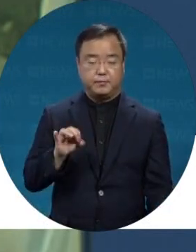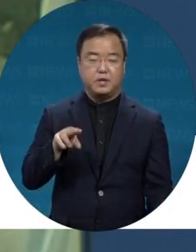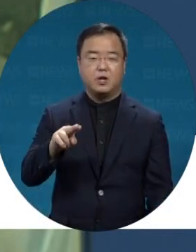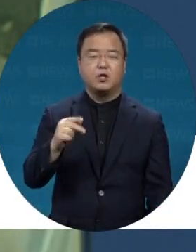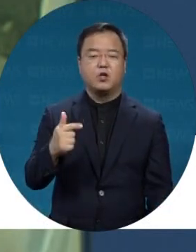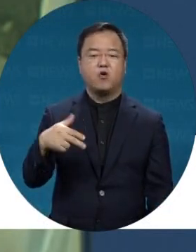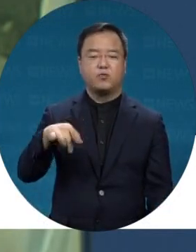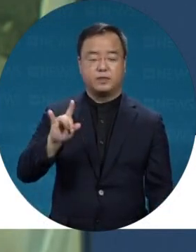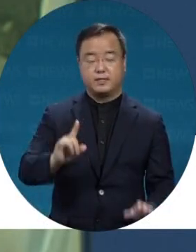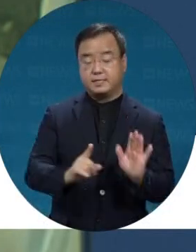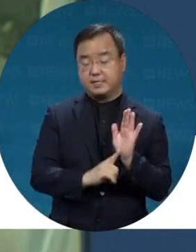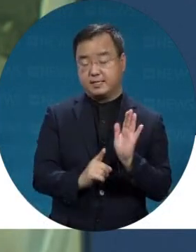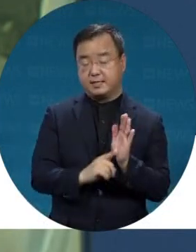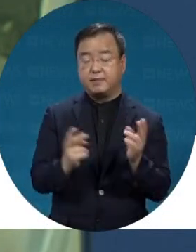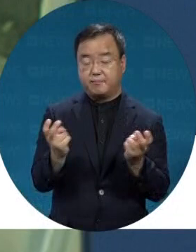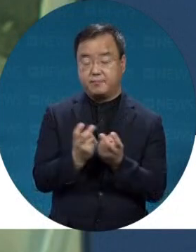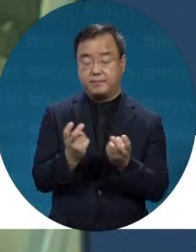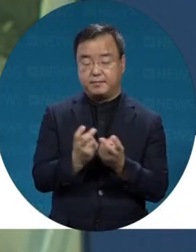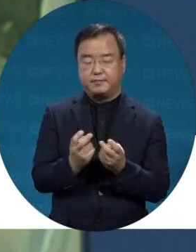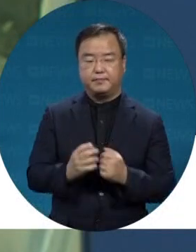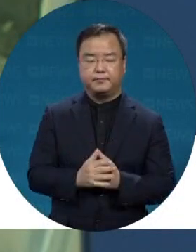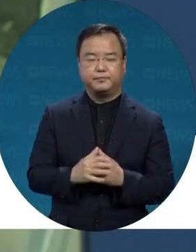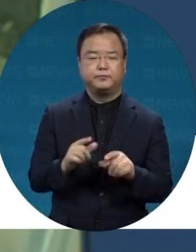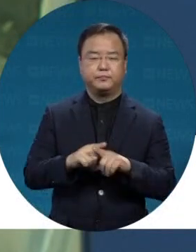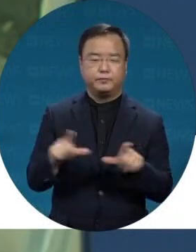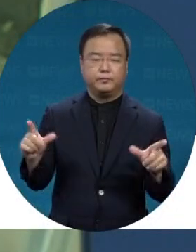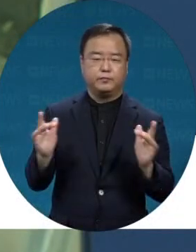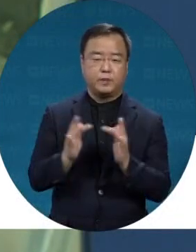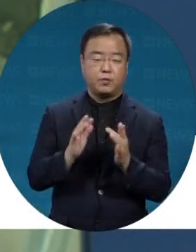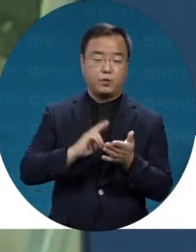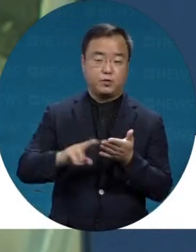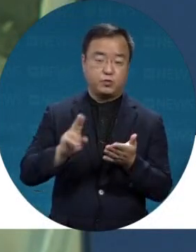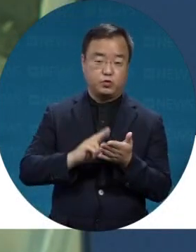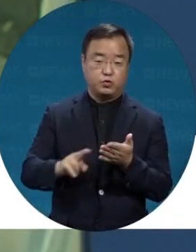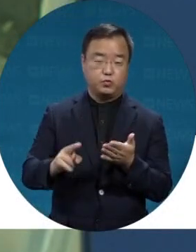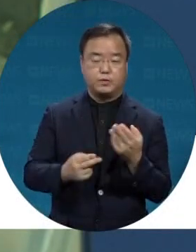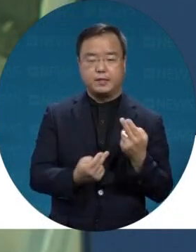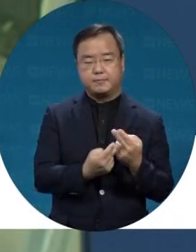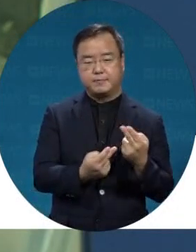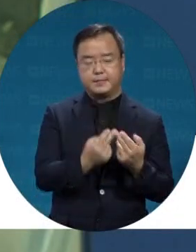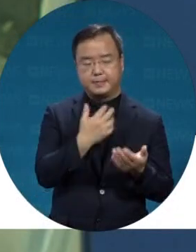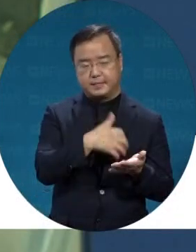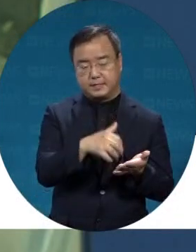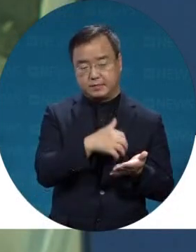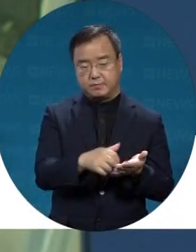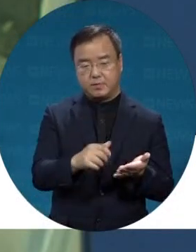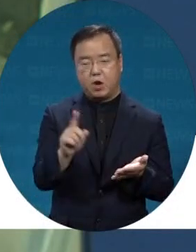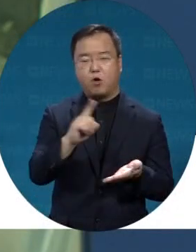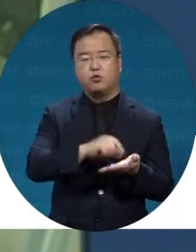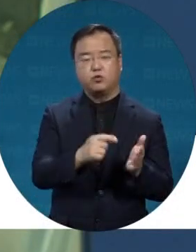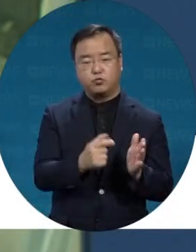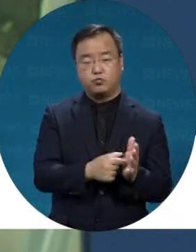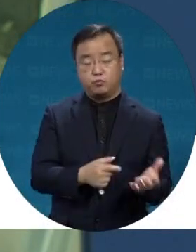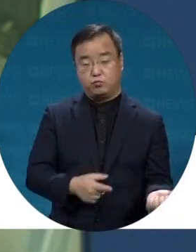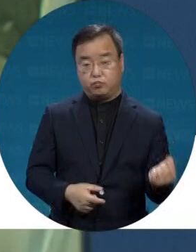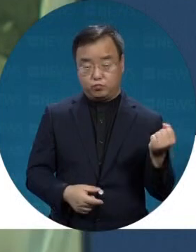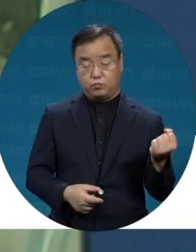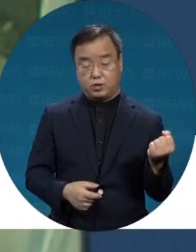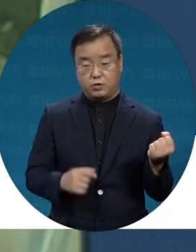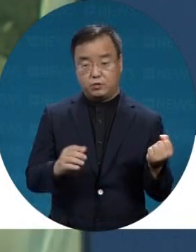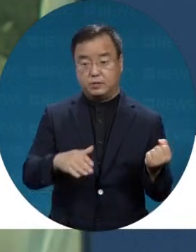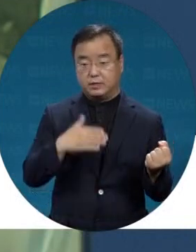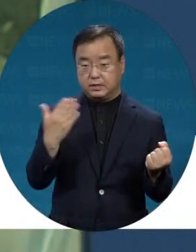보면 될 거 같은데요이 통상적으로 웹툰 같은 경우에는 비축분을 일정량을 일정 분량을 이제 만들어